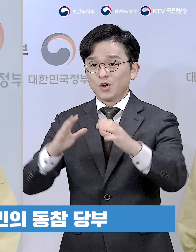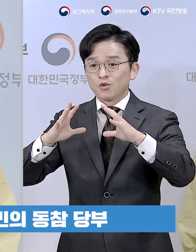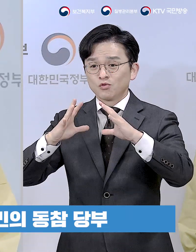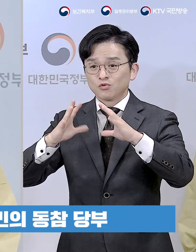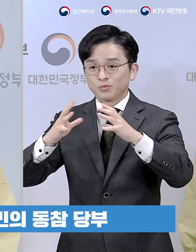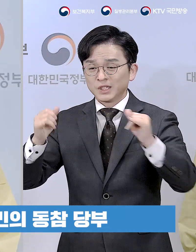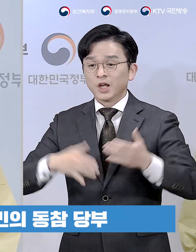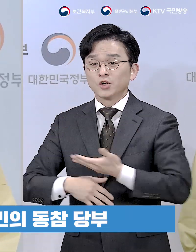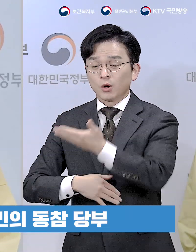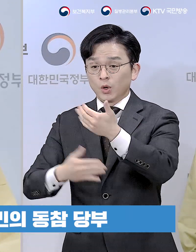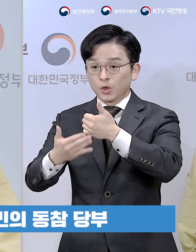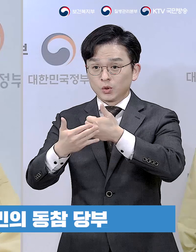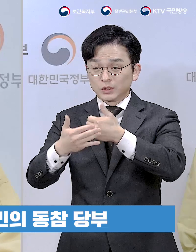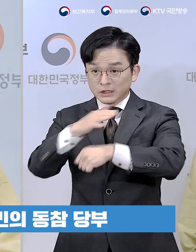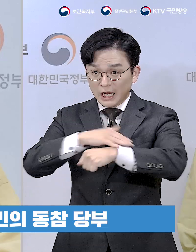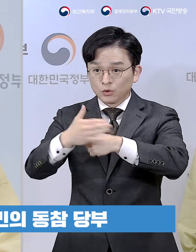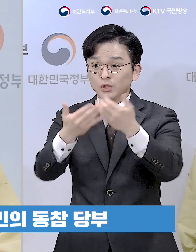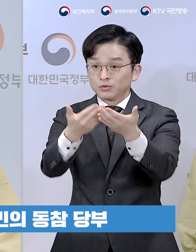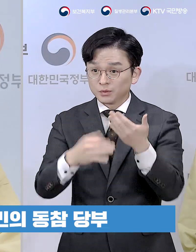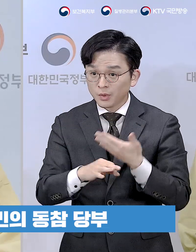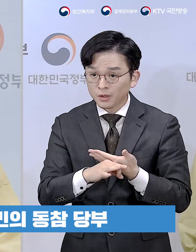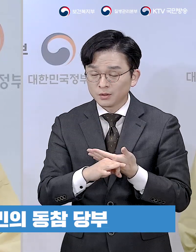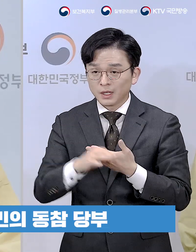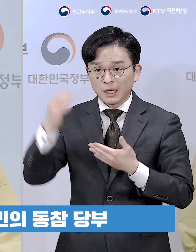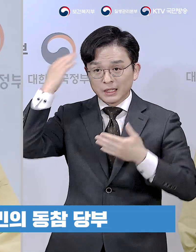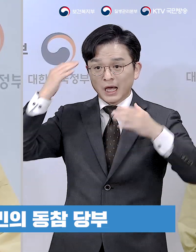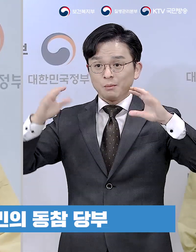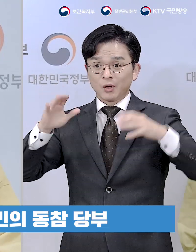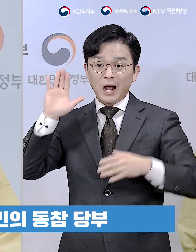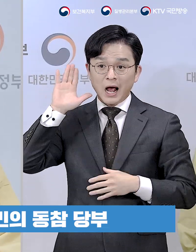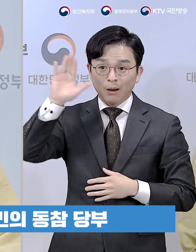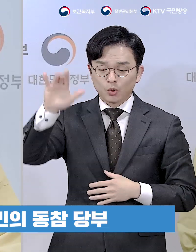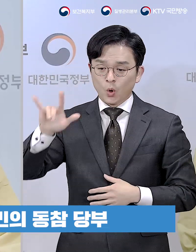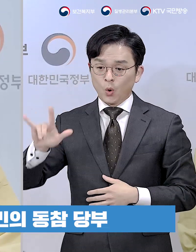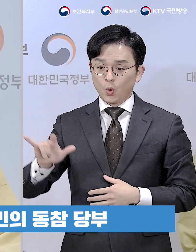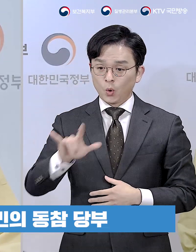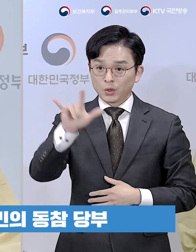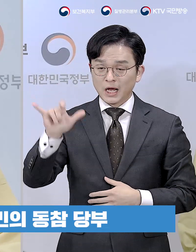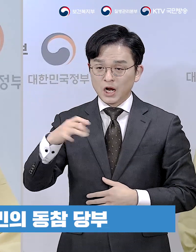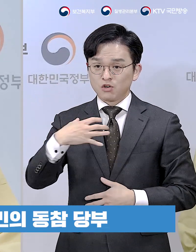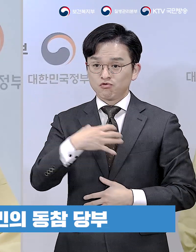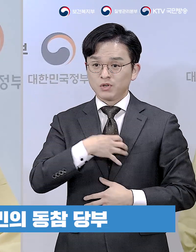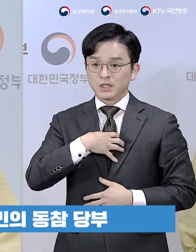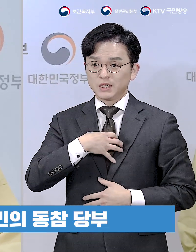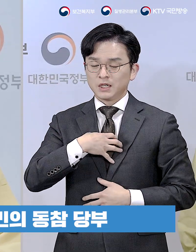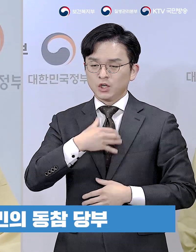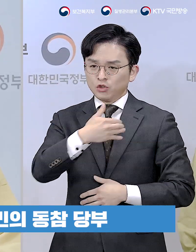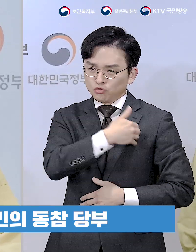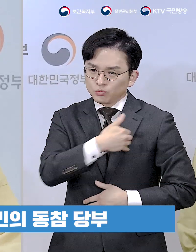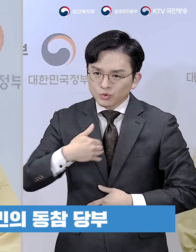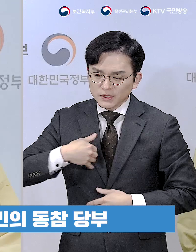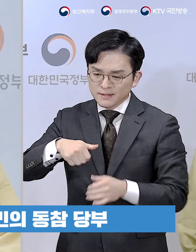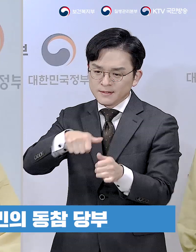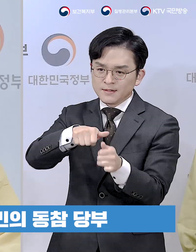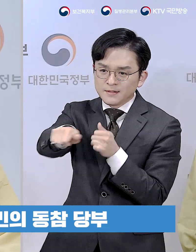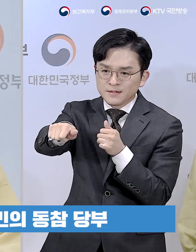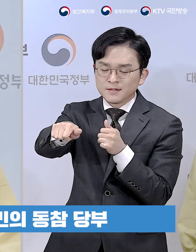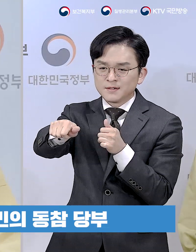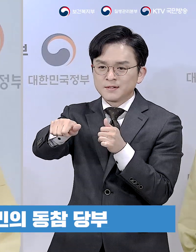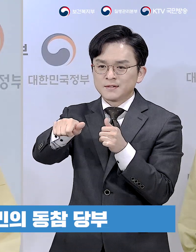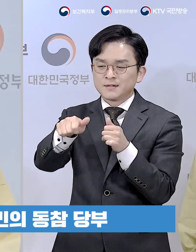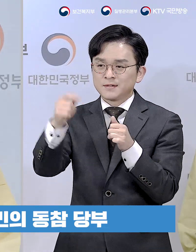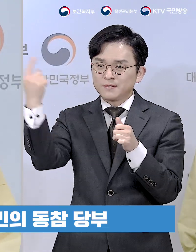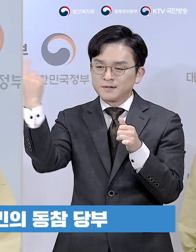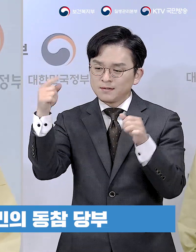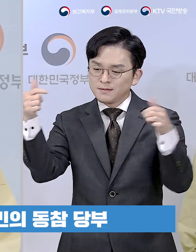것을 당부드립니다. 국민 여러분들이 도와주신다면 대한민국은 코로나19로 인한 지금의